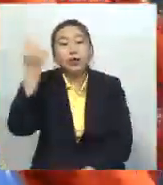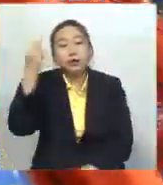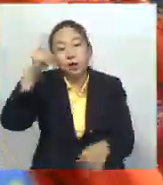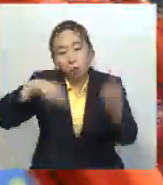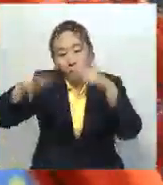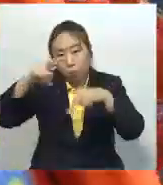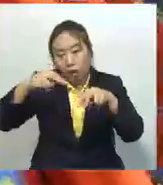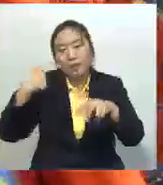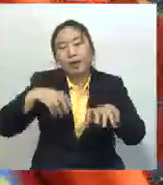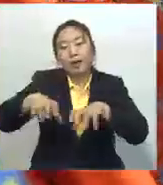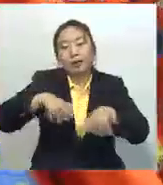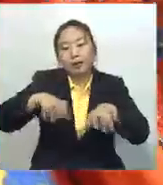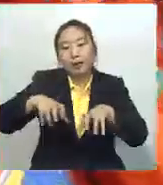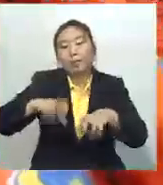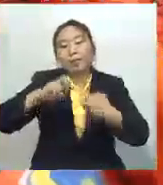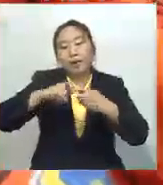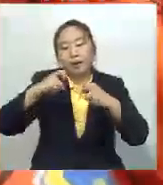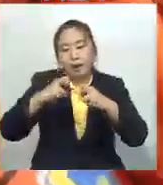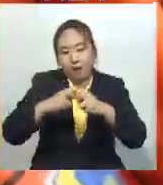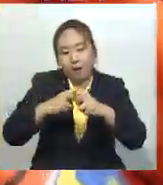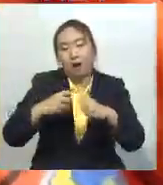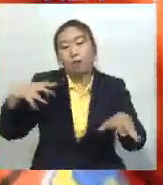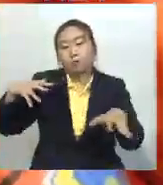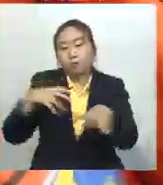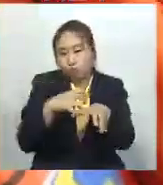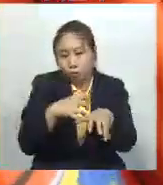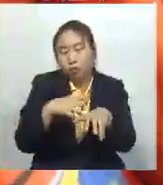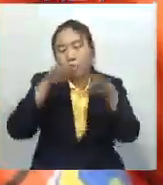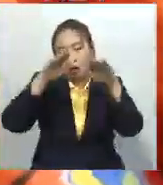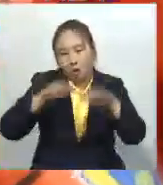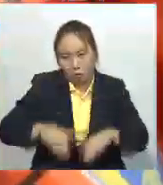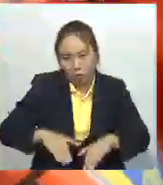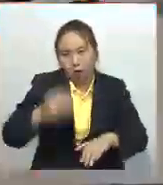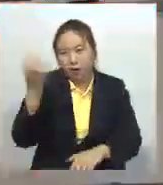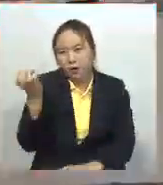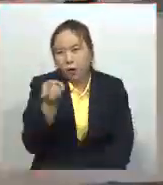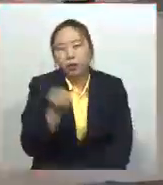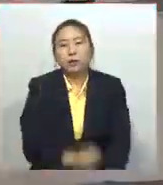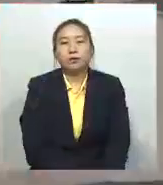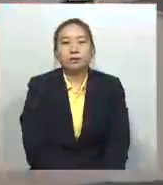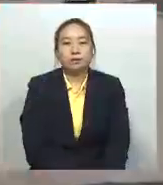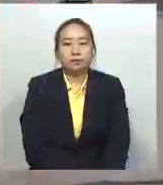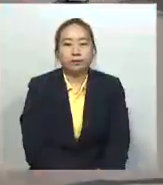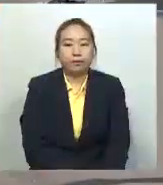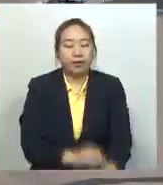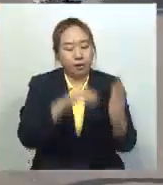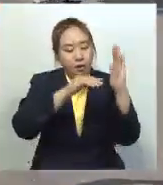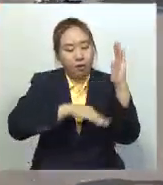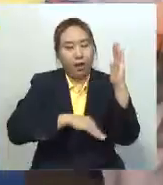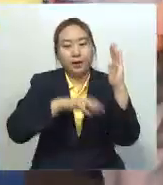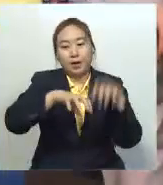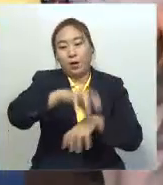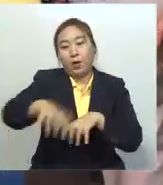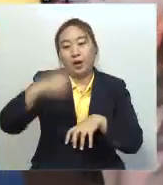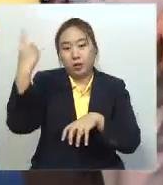ที่ยวและการบริหารจัดการเพื่อป้องกันและลดการเกิดอุบัติเหตุทางถนนให้เหลือน้อยที่สุดนะครับลงใต้ไปที่แหล่งท่องเที่ยว